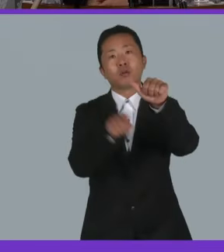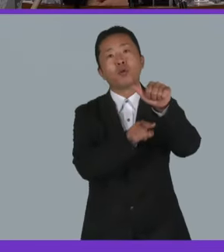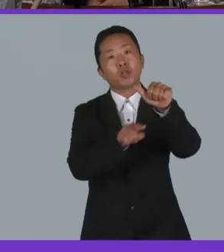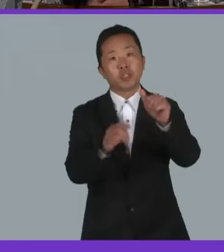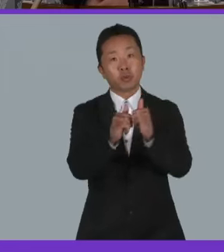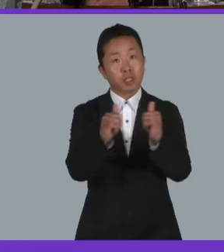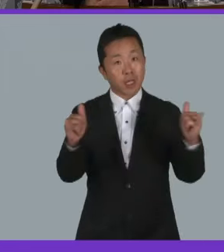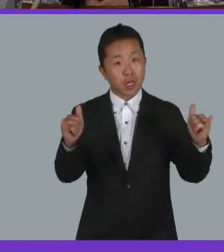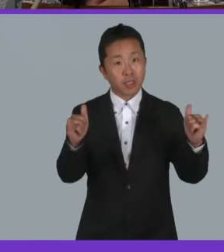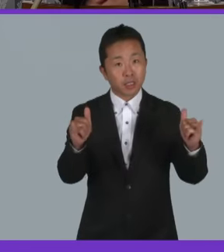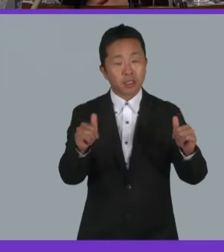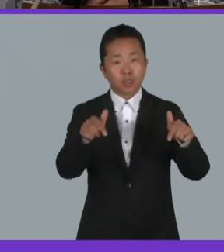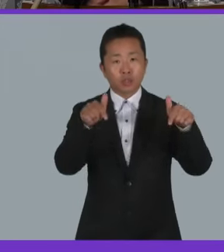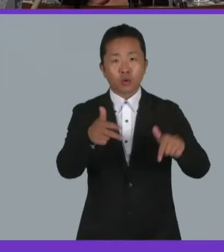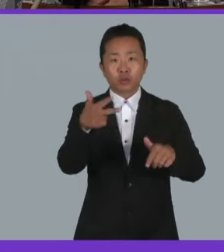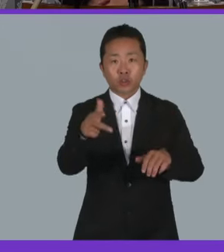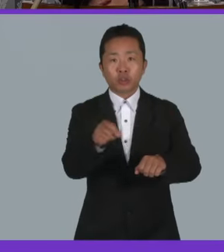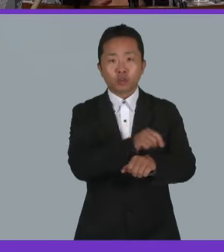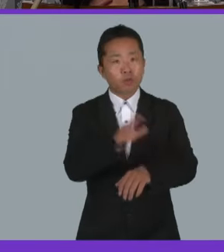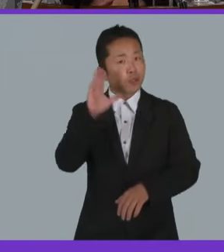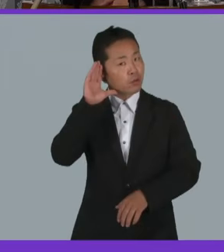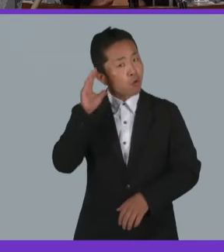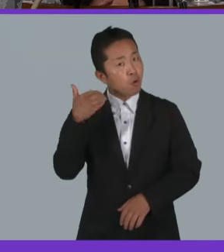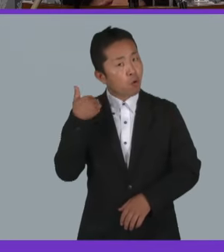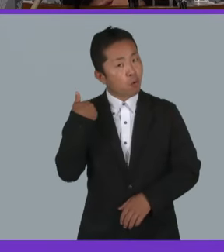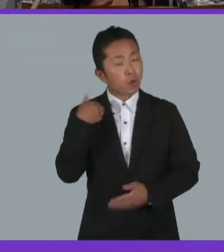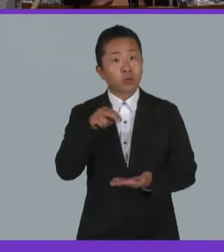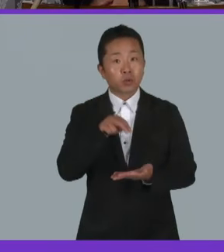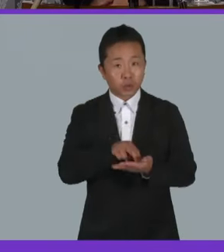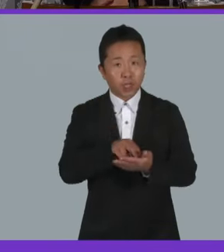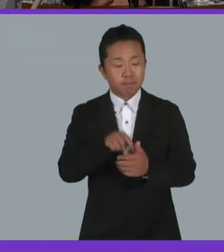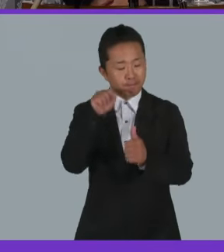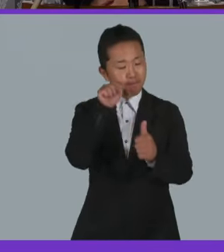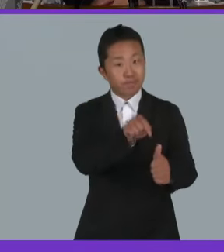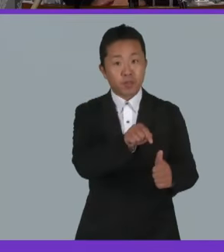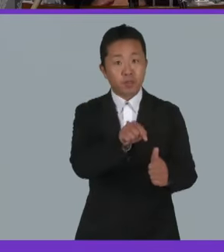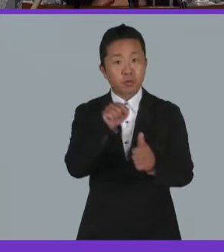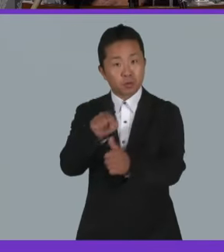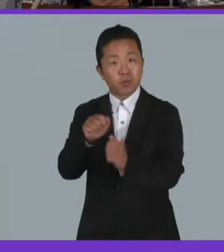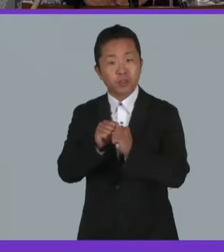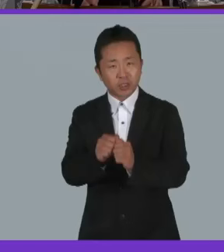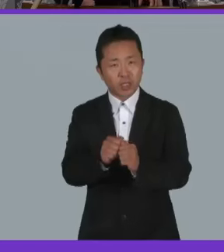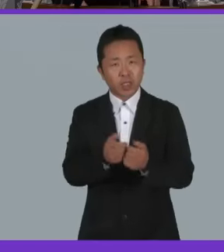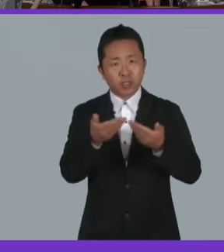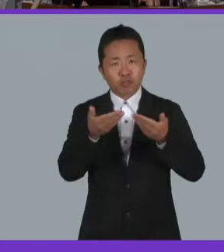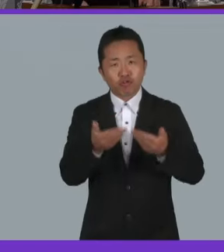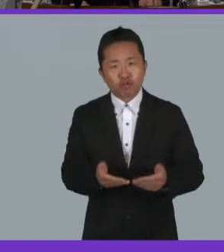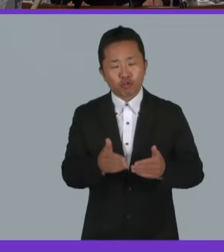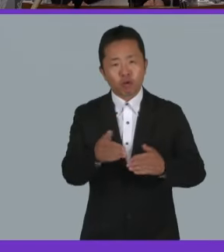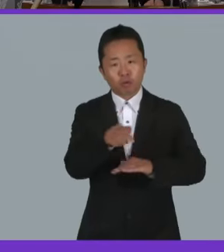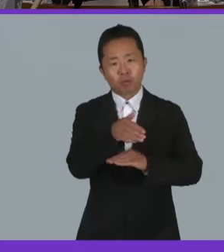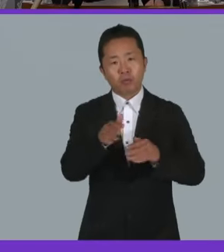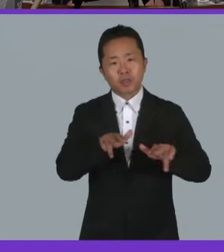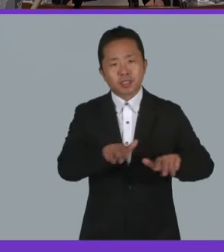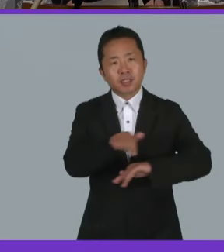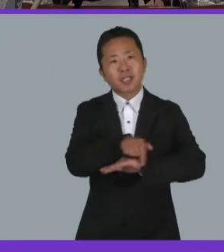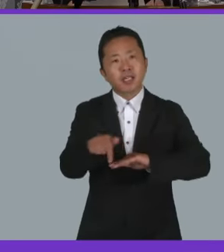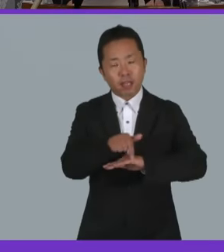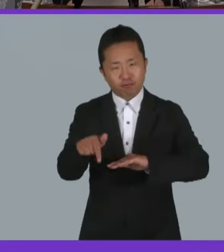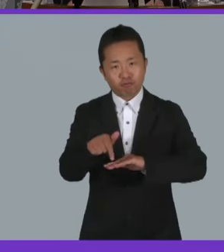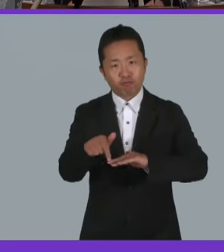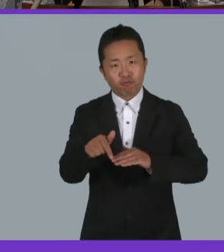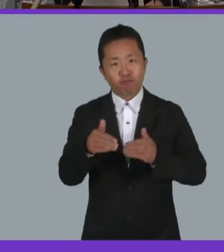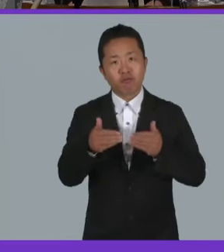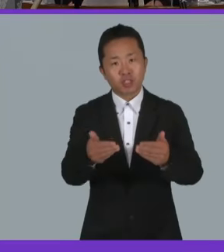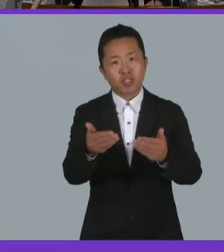から5名の方々に京都市特別顧問としてその方々を任用し、重要政策の推進にご